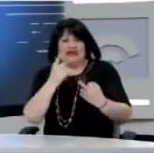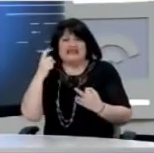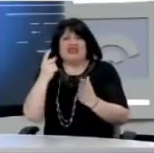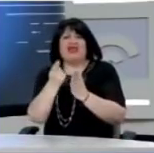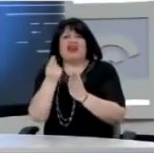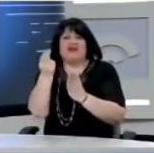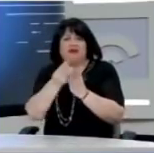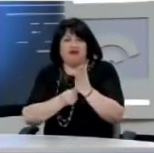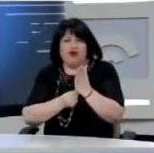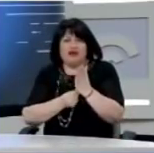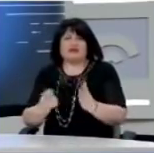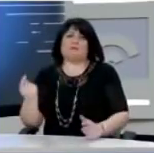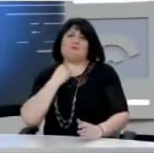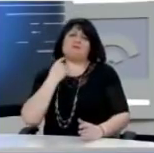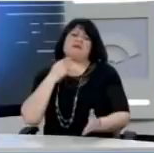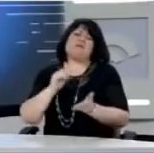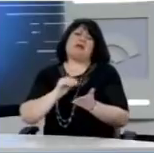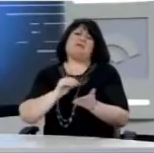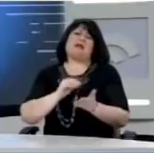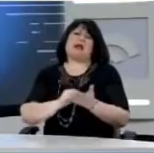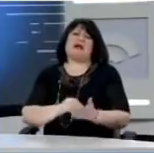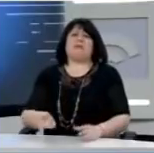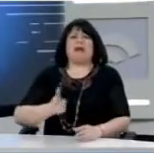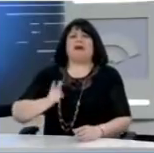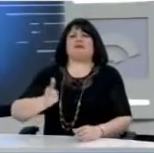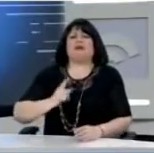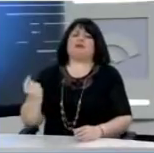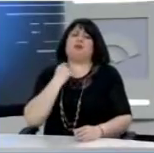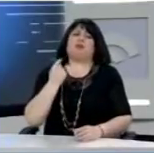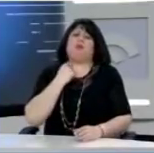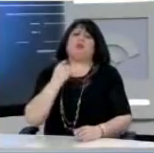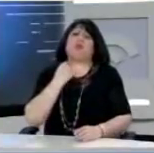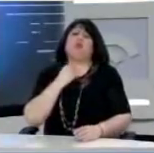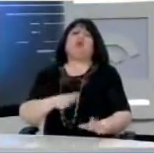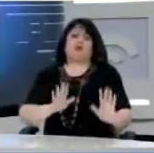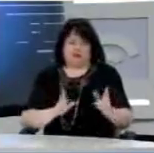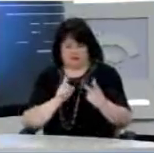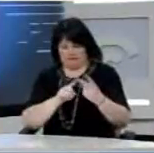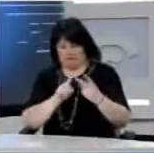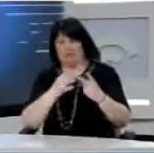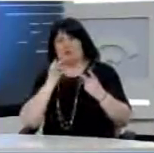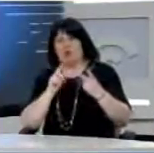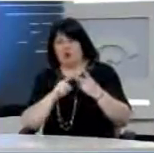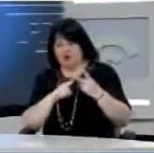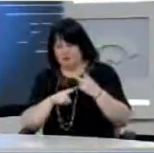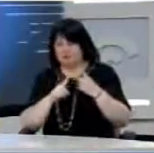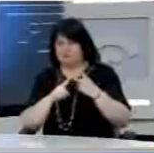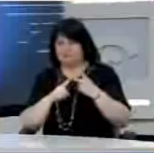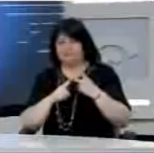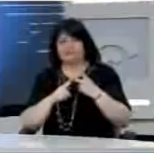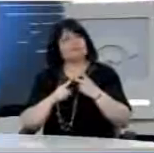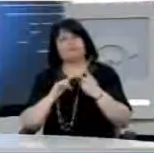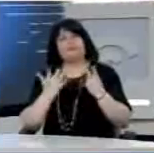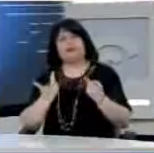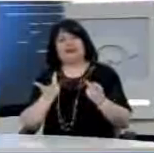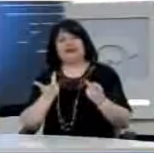φορές. Τα έχω πει και τα έχω ξαναπεί τις προβλέψεις σας, τις οποίες αποτύχατε. Ο δεύτερος λόγος είναι γιατί με αυτόν